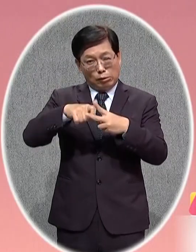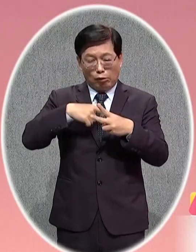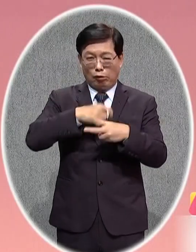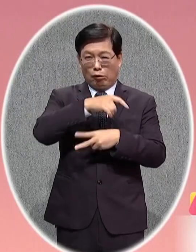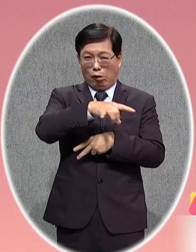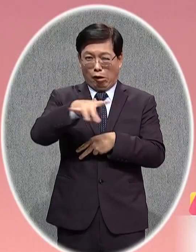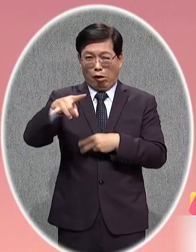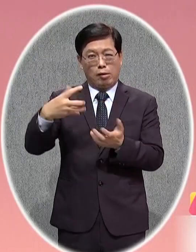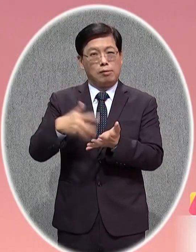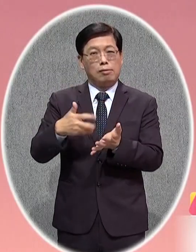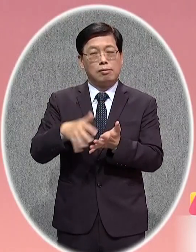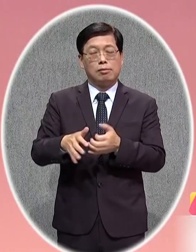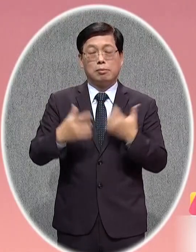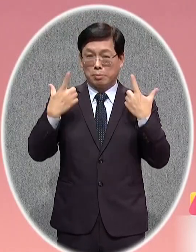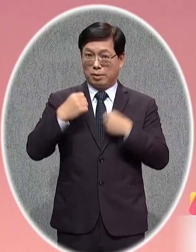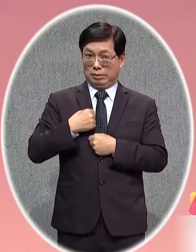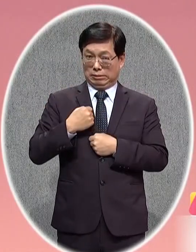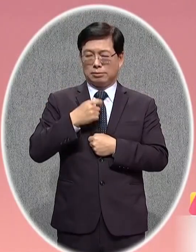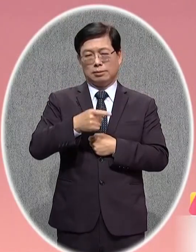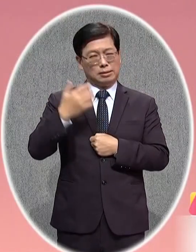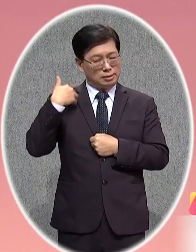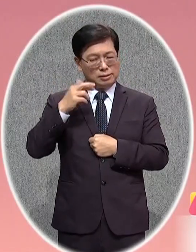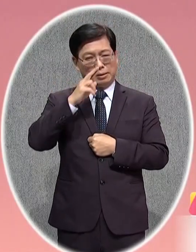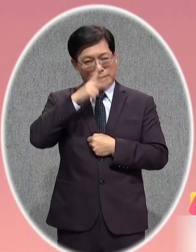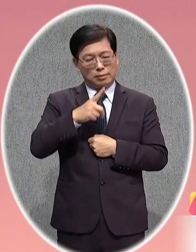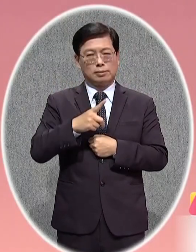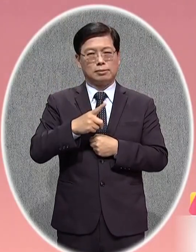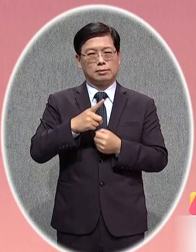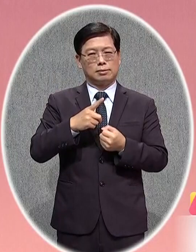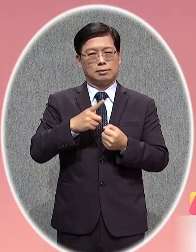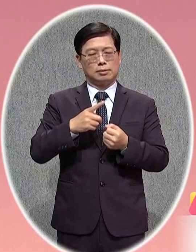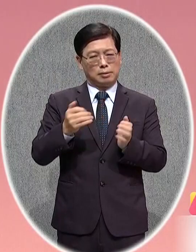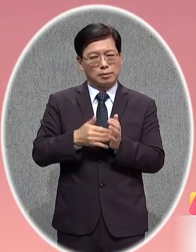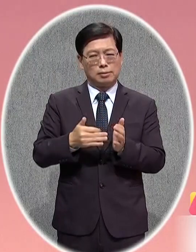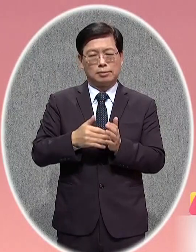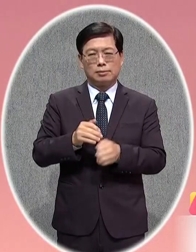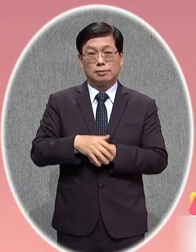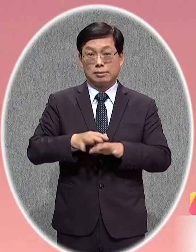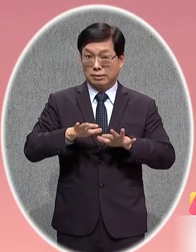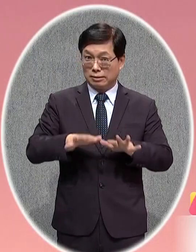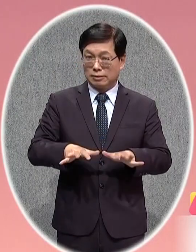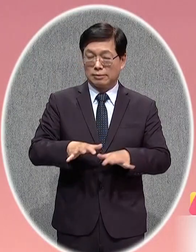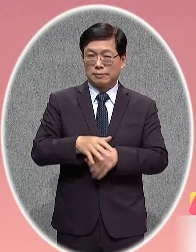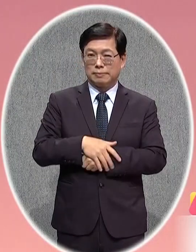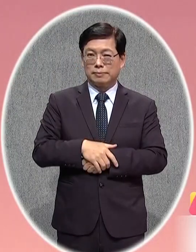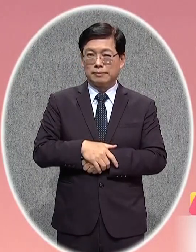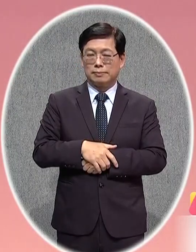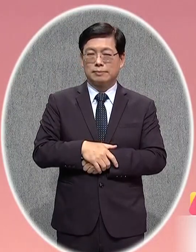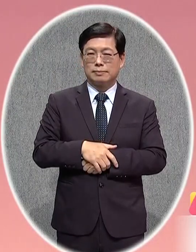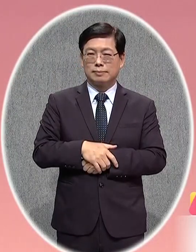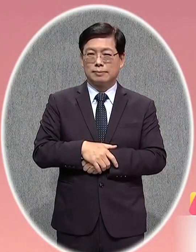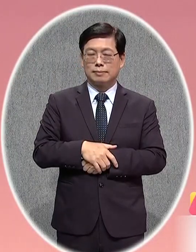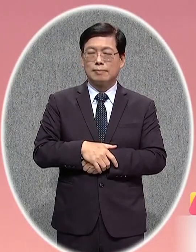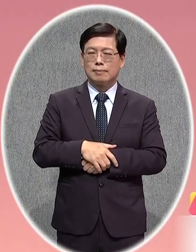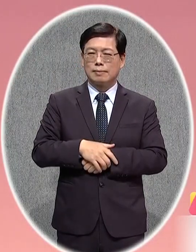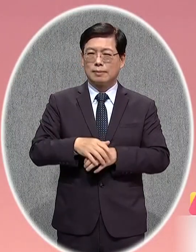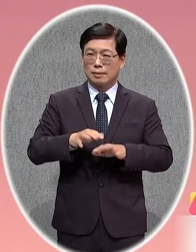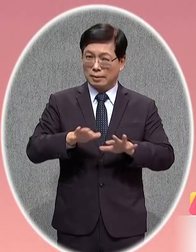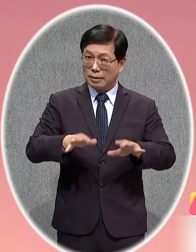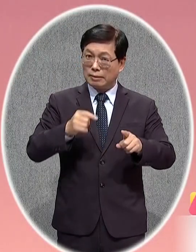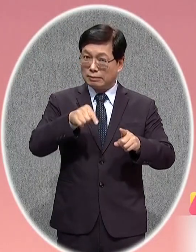处都是。我们明知我们犯了这么多的错误，其实我们现在只是在作